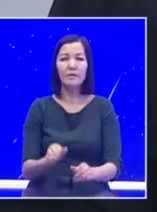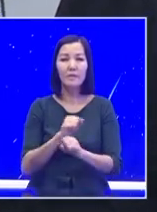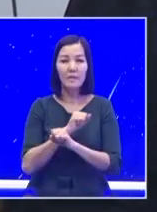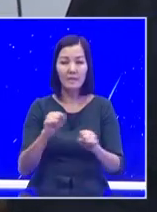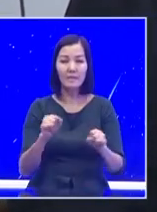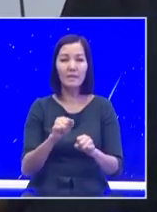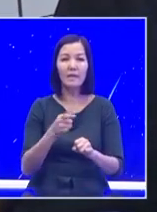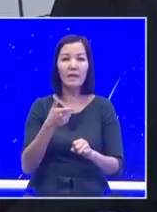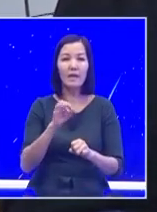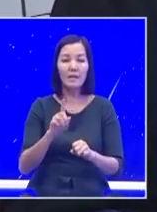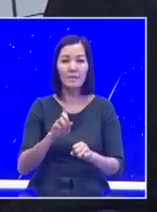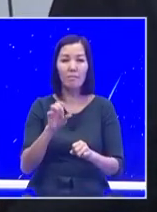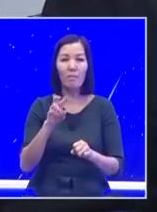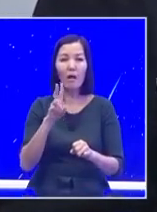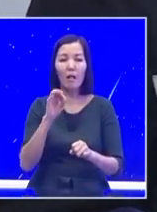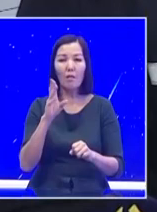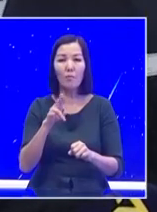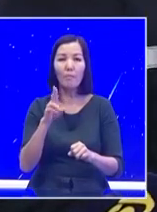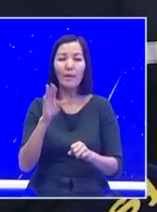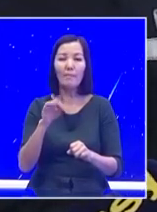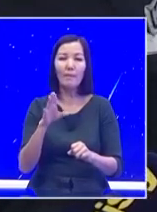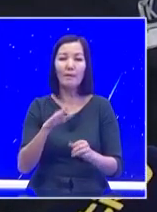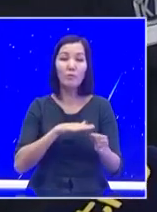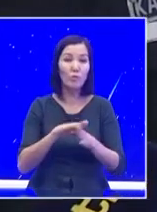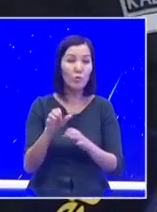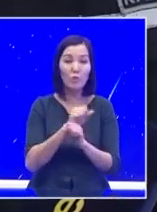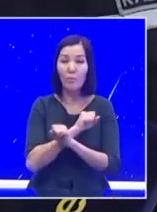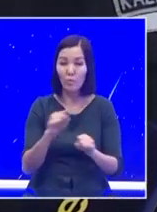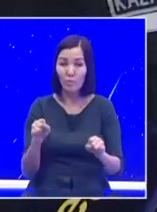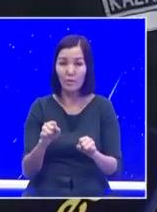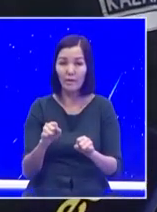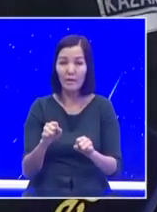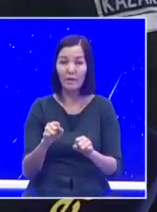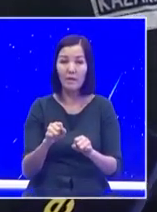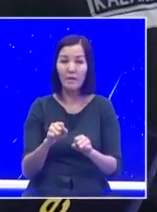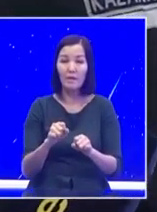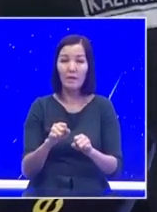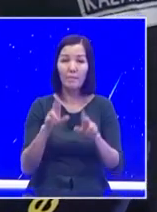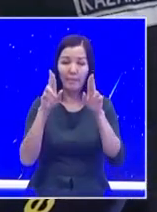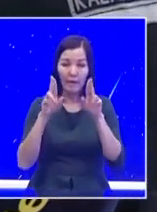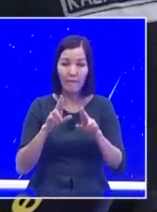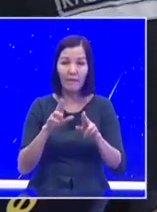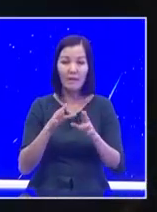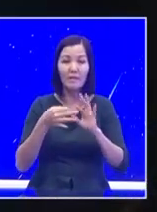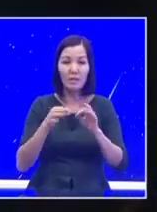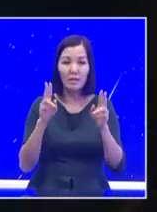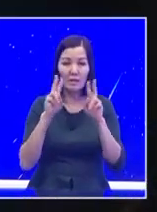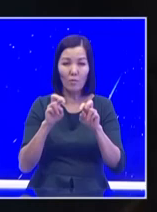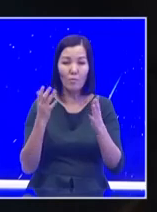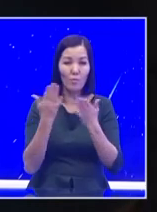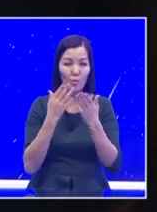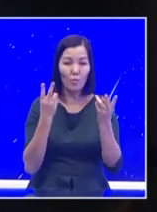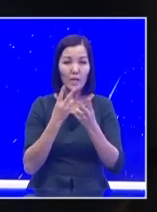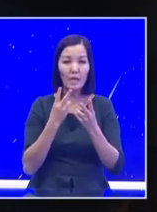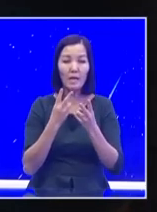заправлять баллоны пропаном на газовых заправках, да? Вот здесь вот полностью инструкция, правила расписана. Мұндағы